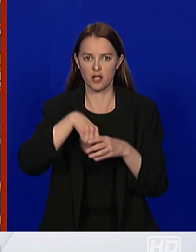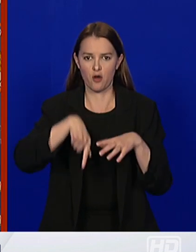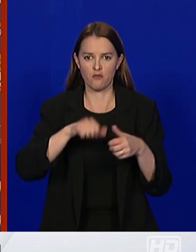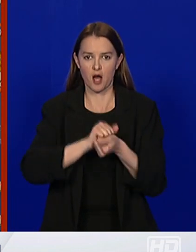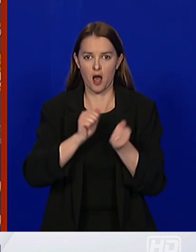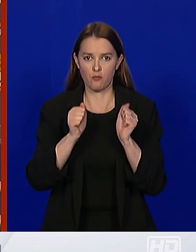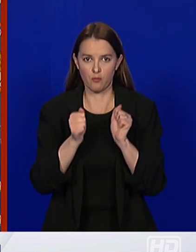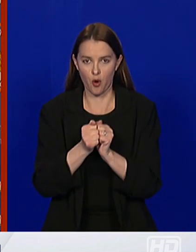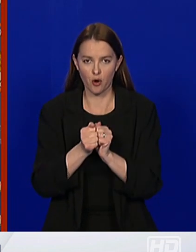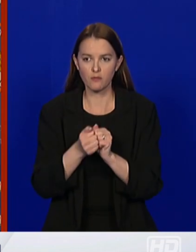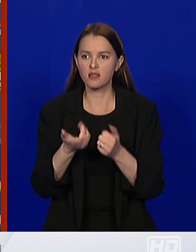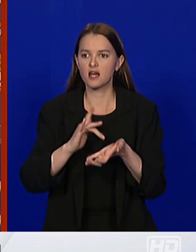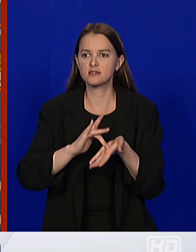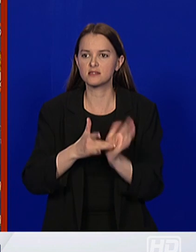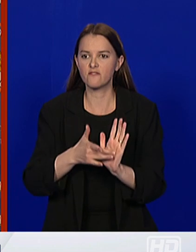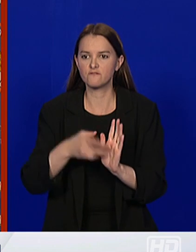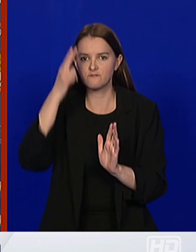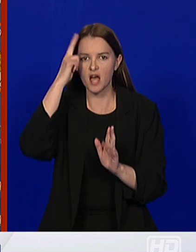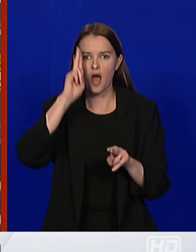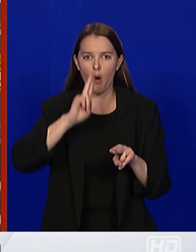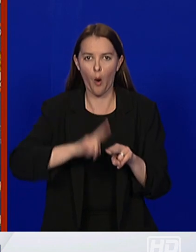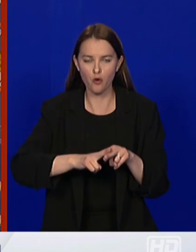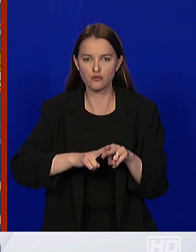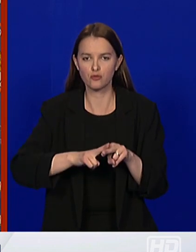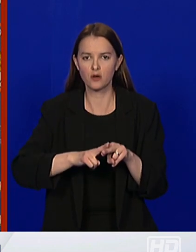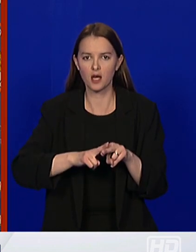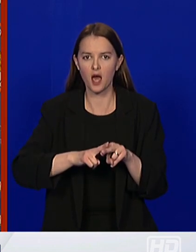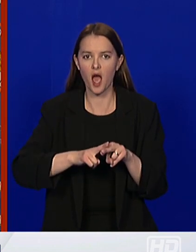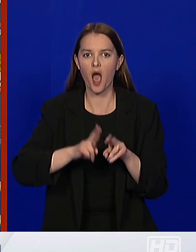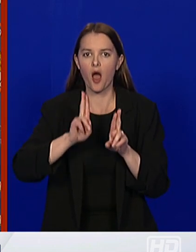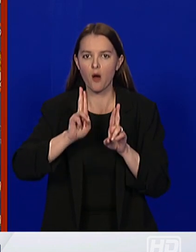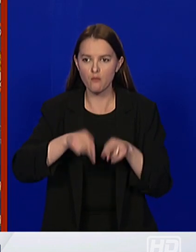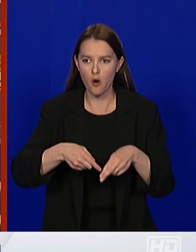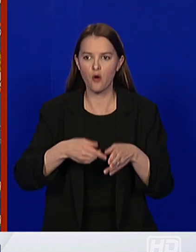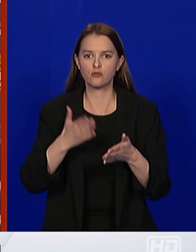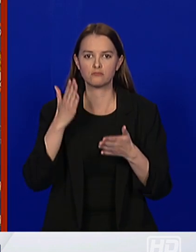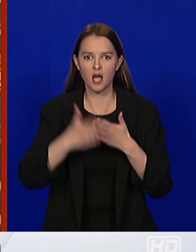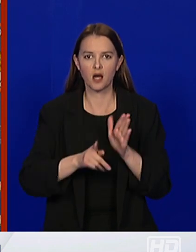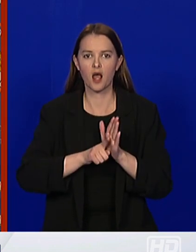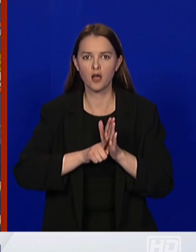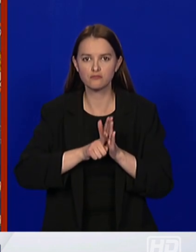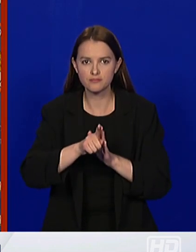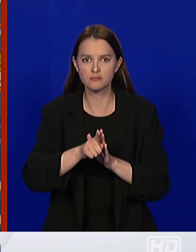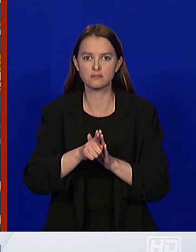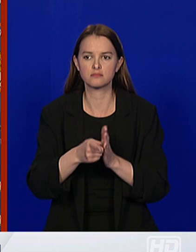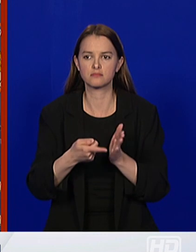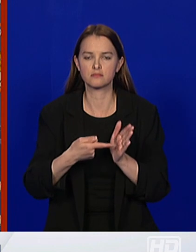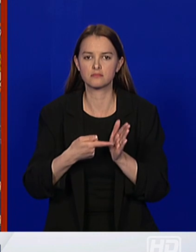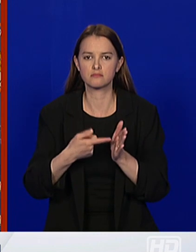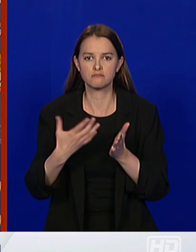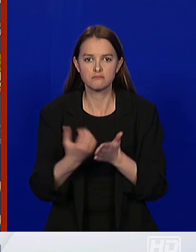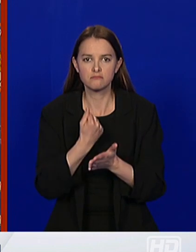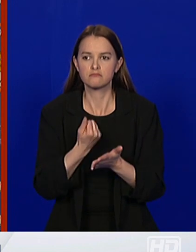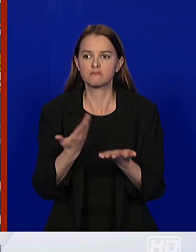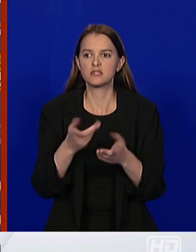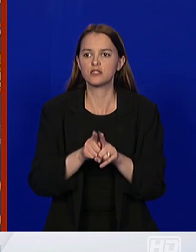zapravo sve odluke koje se donose rezultirale onim što mi, kao što ste mogli čuti i na početku